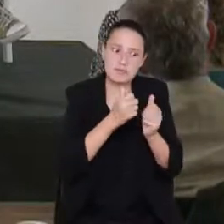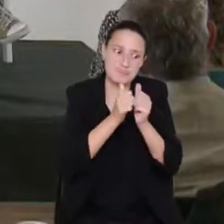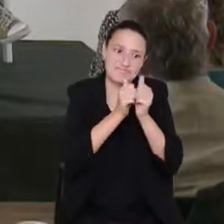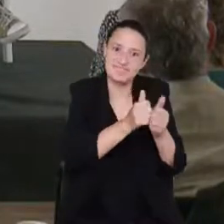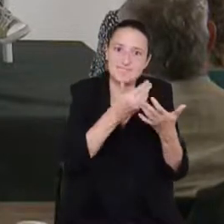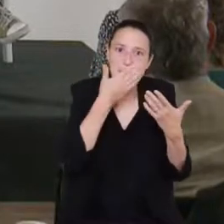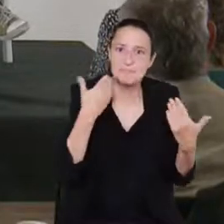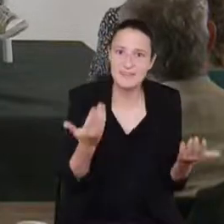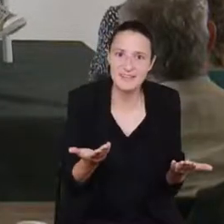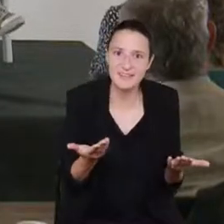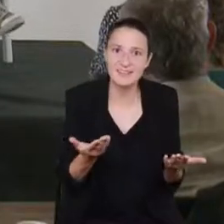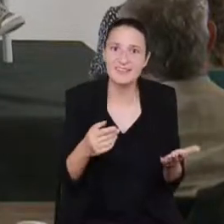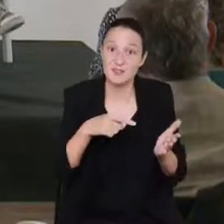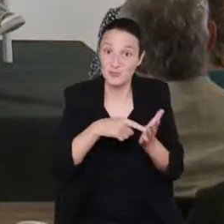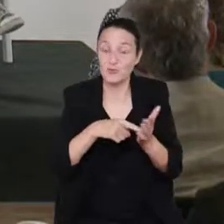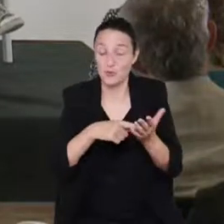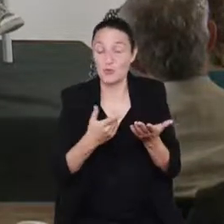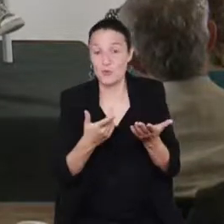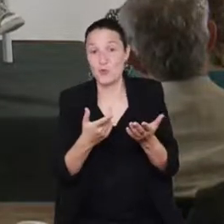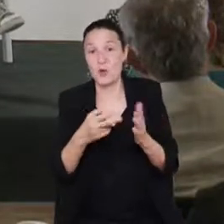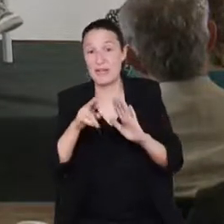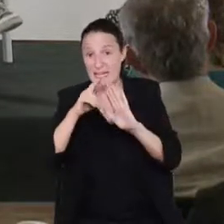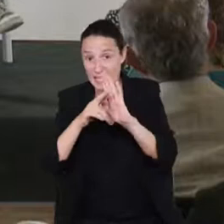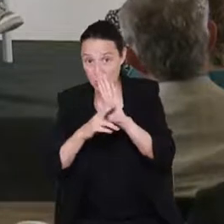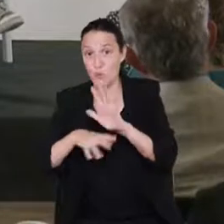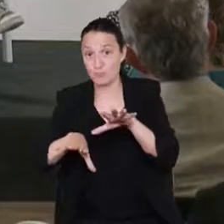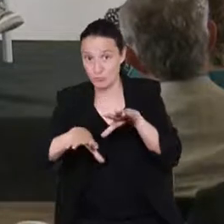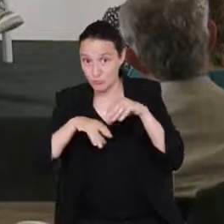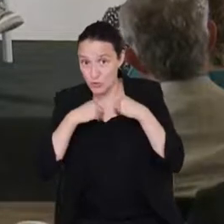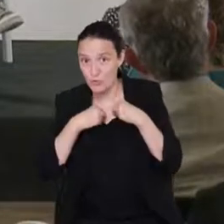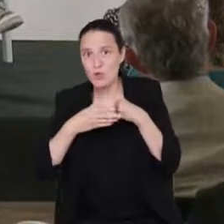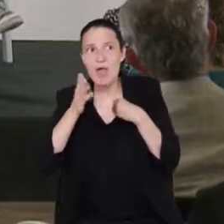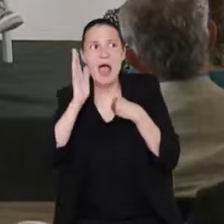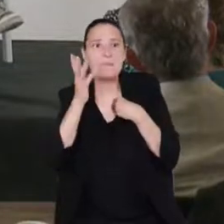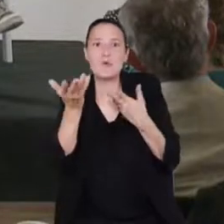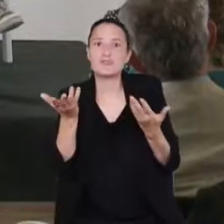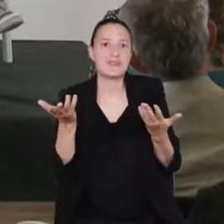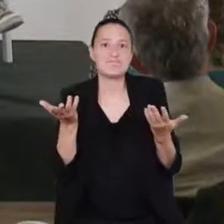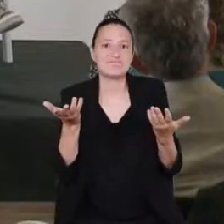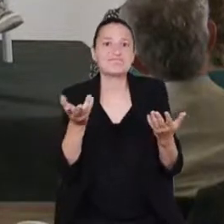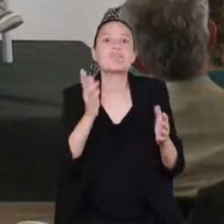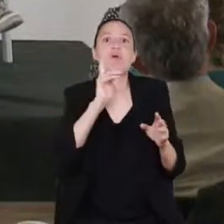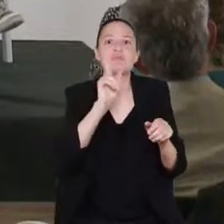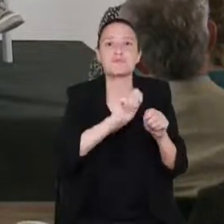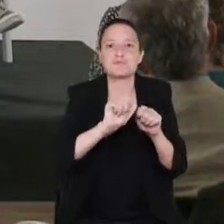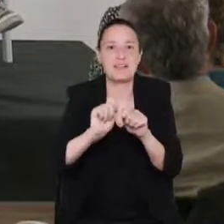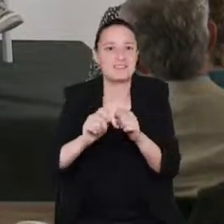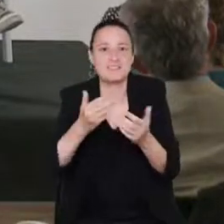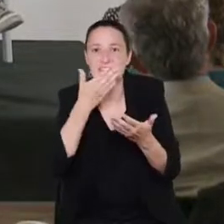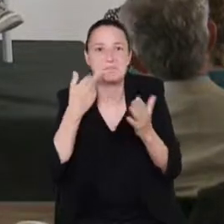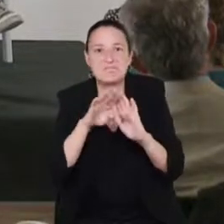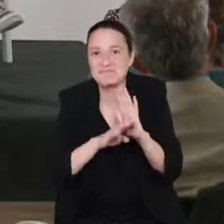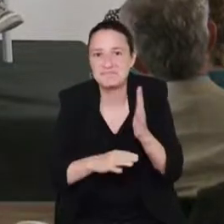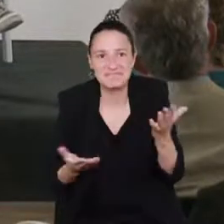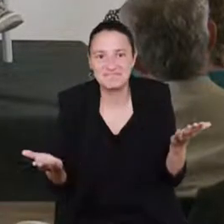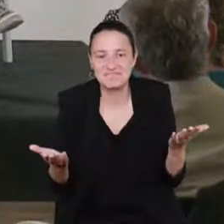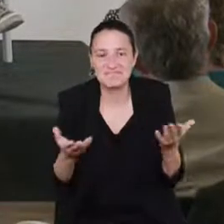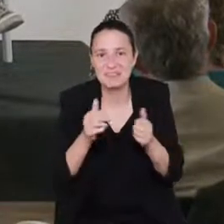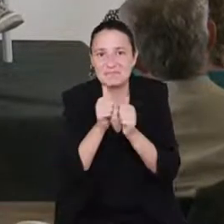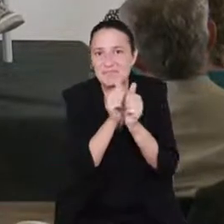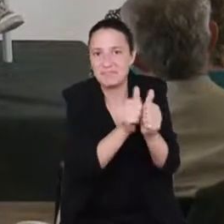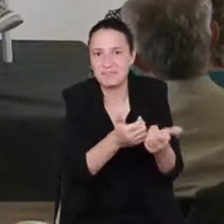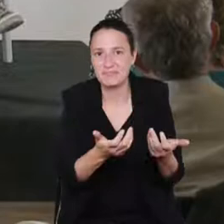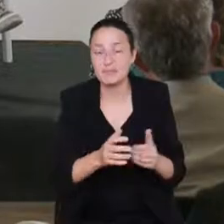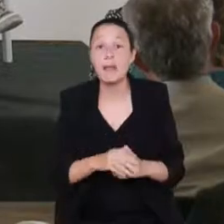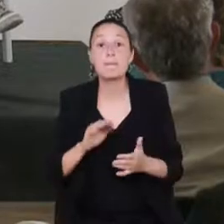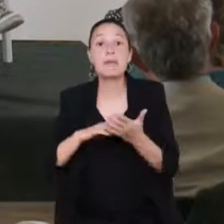nieefektywne w egzekwowaniu tych reguł, które uchwaliło. No. No i teraz oczywiście na przykład kary